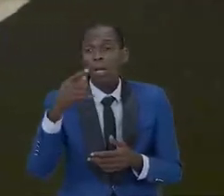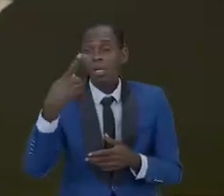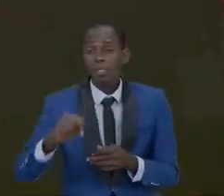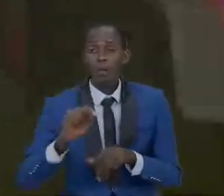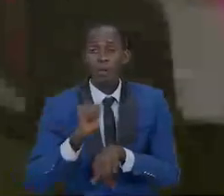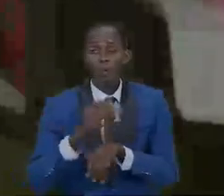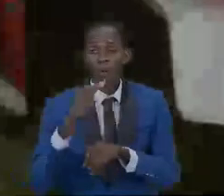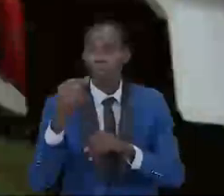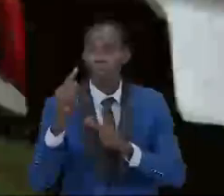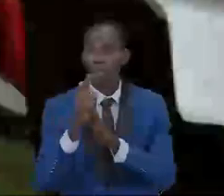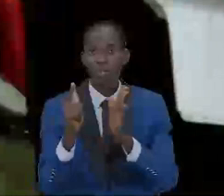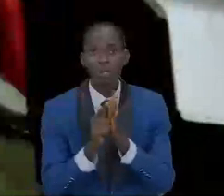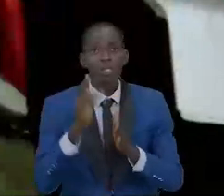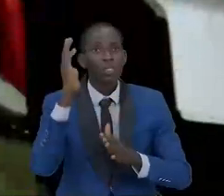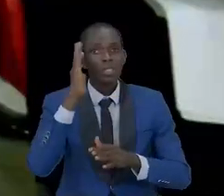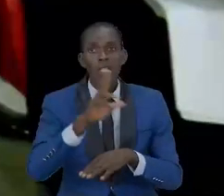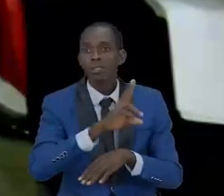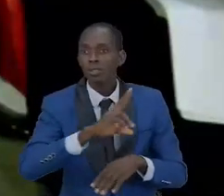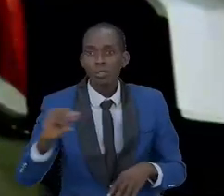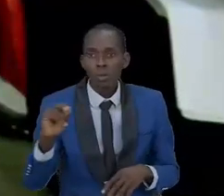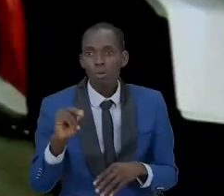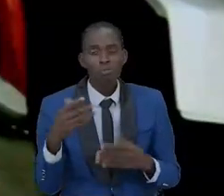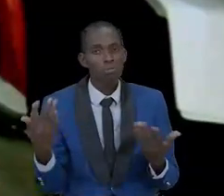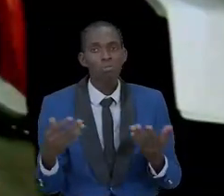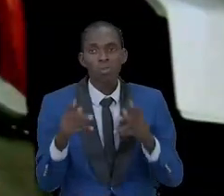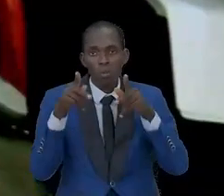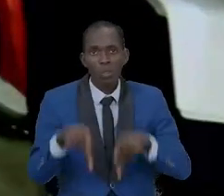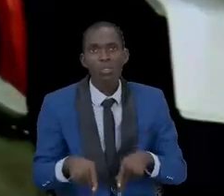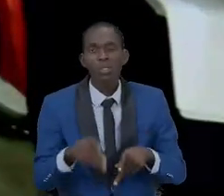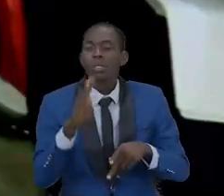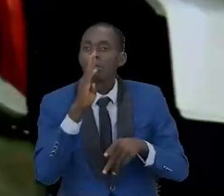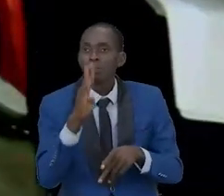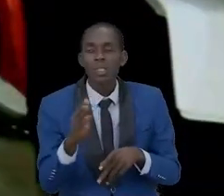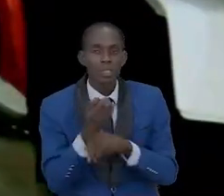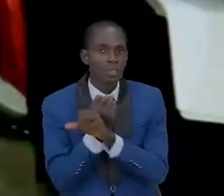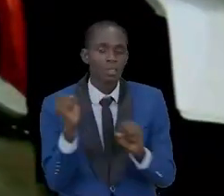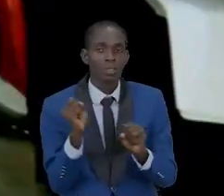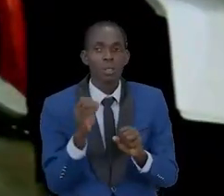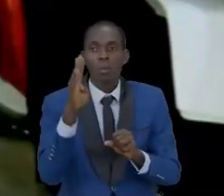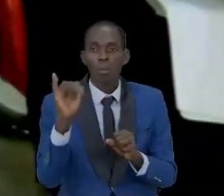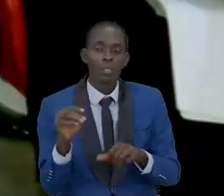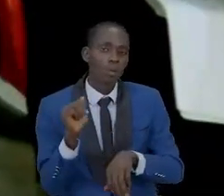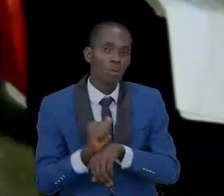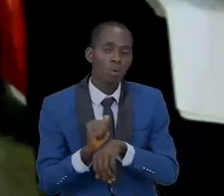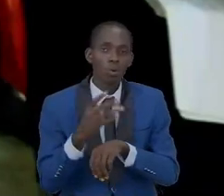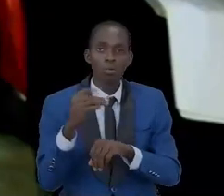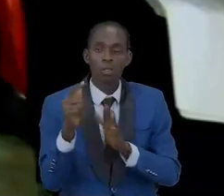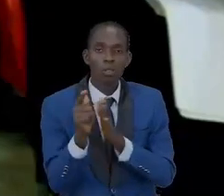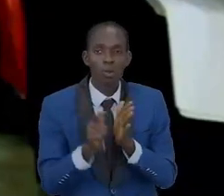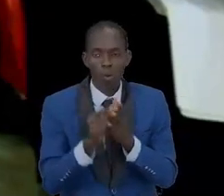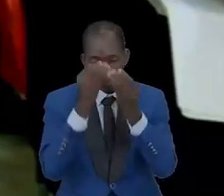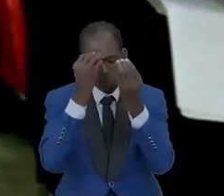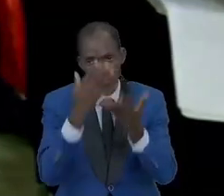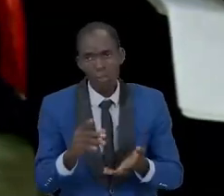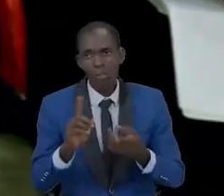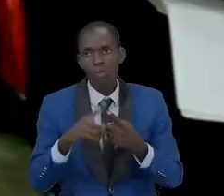ne sera justifié par les œuvres de la loi car une recherche le baissant à